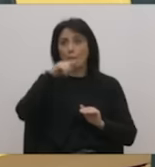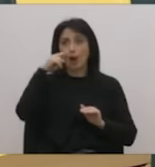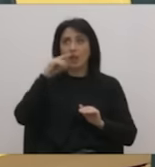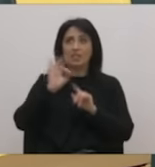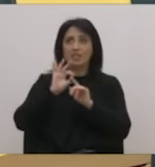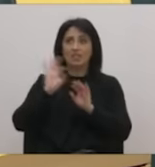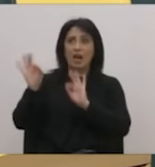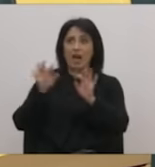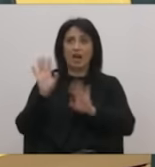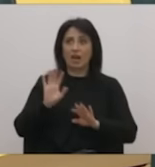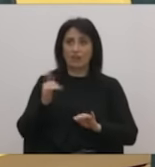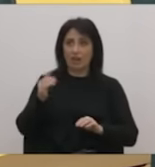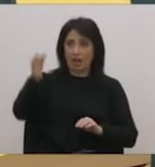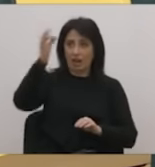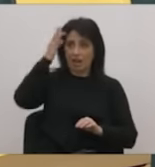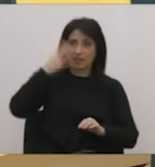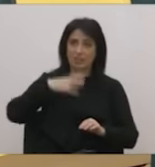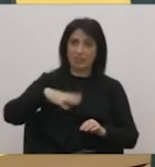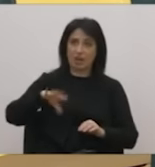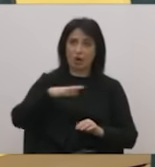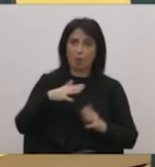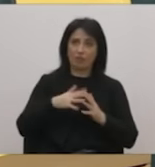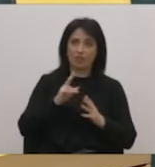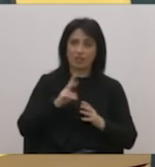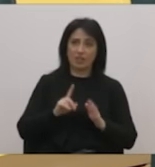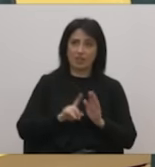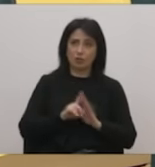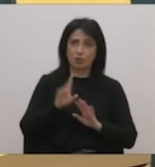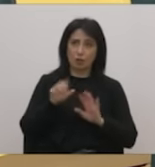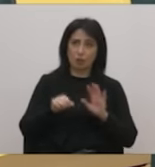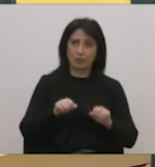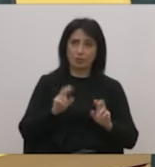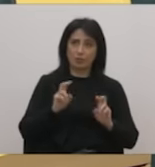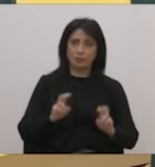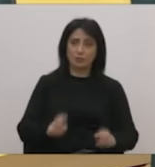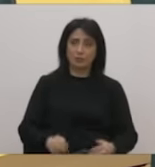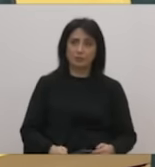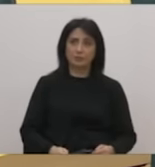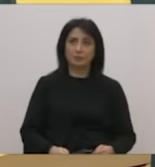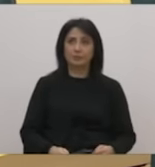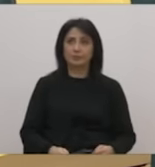გააღიზიანო. ეხლა გაგახსენდათ საქართველოსი ოკუპაცია და აგრესია?